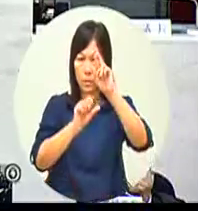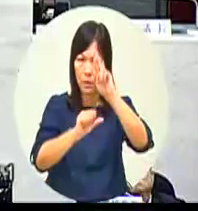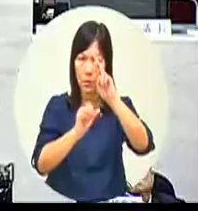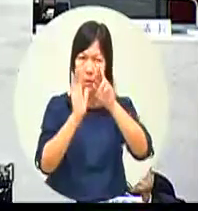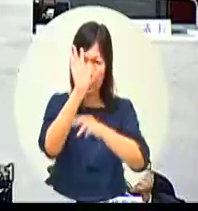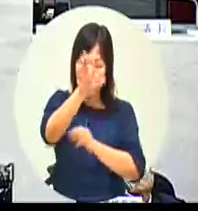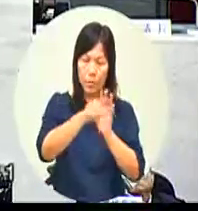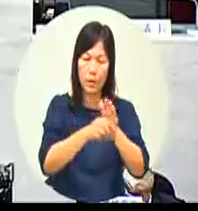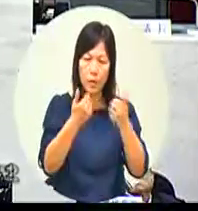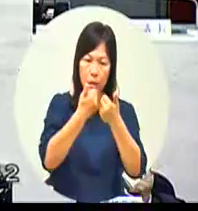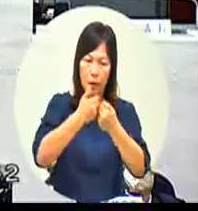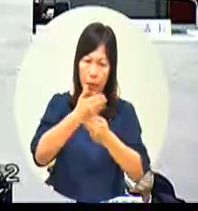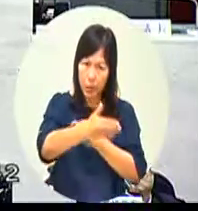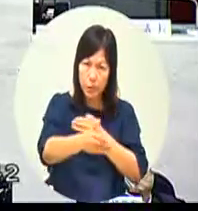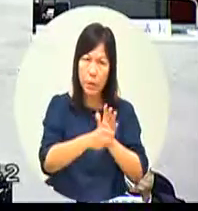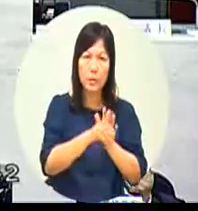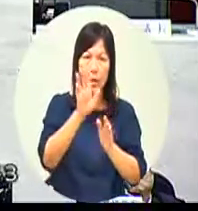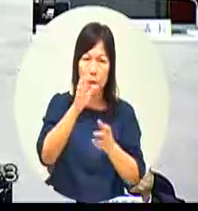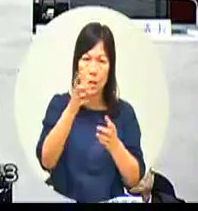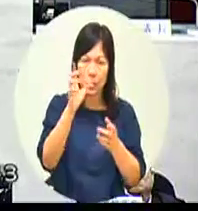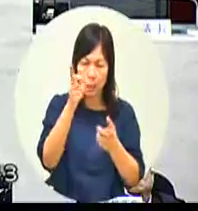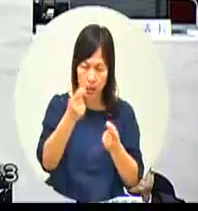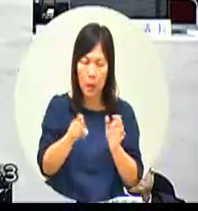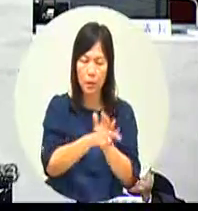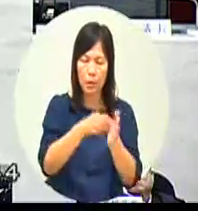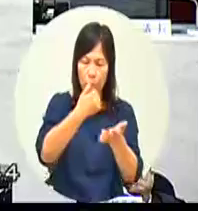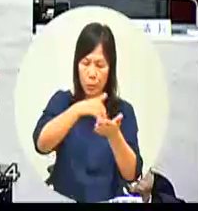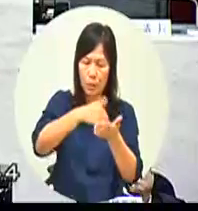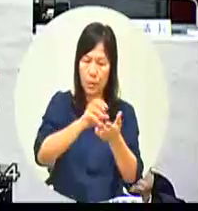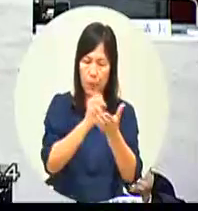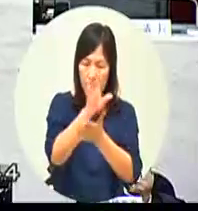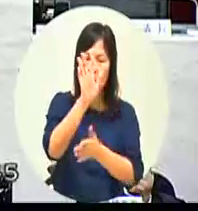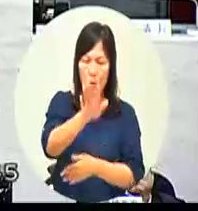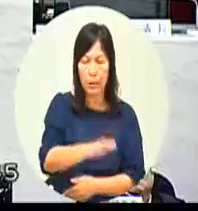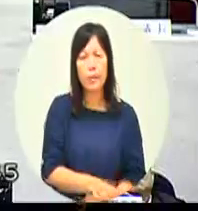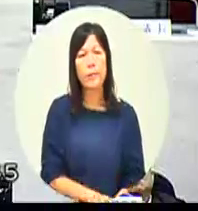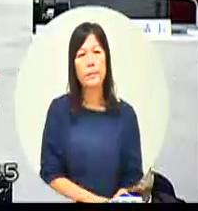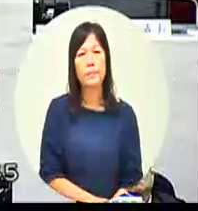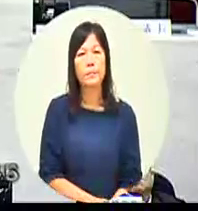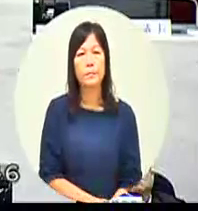12月5日之后的议程也有决算报告。